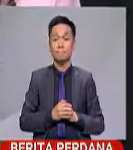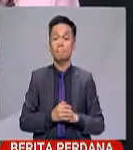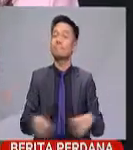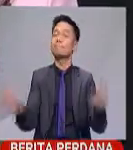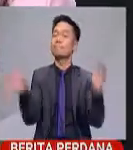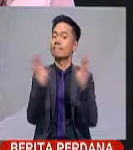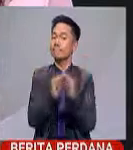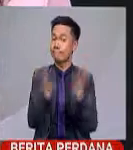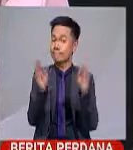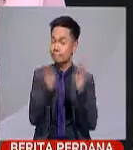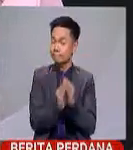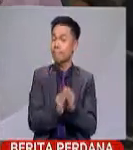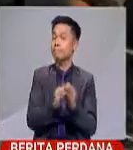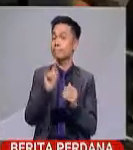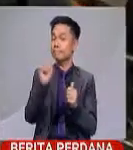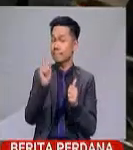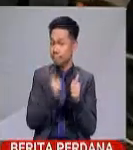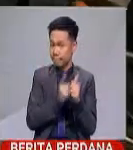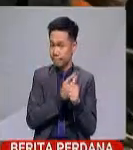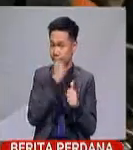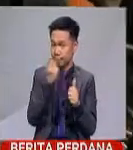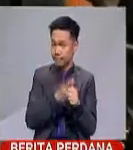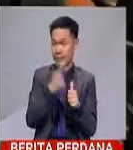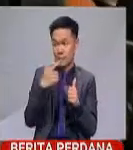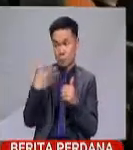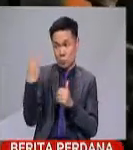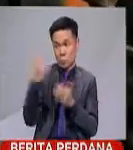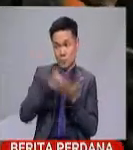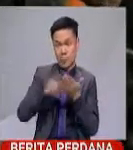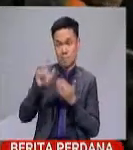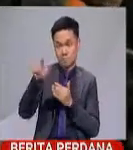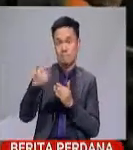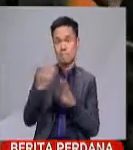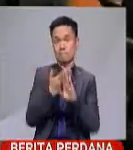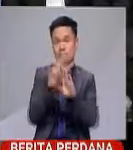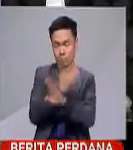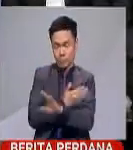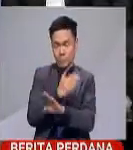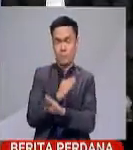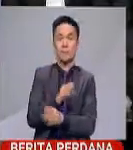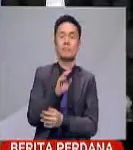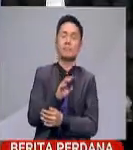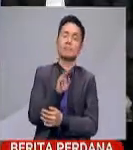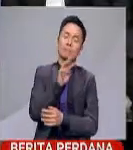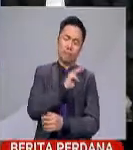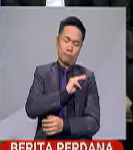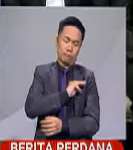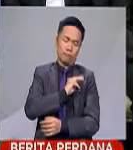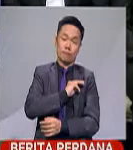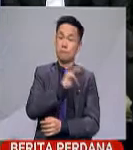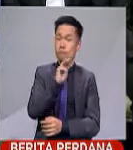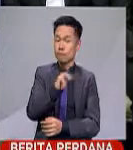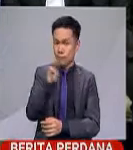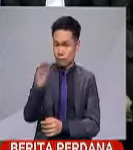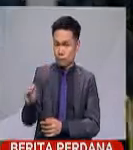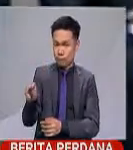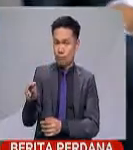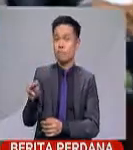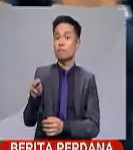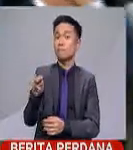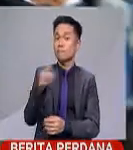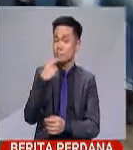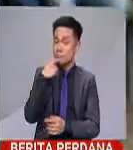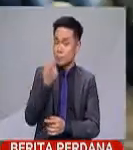Mesyuarat pertama akan diadakan selewat-lewatnya 2 minggu lagi. Semalam, Menteri Komunikasi dan Multimedia Gobind Singh Deo mengumumkan